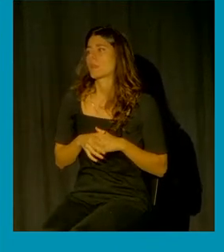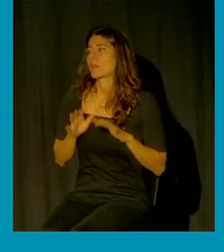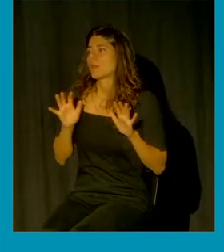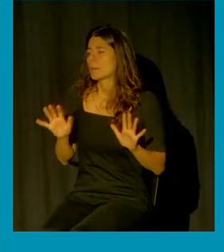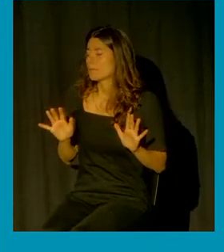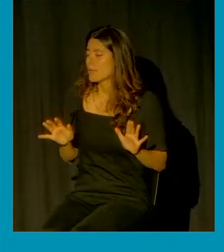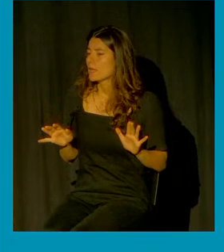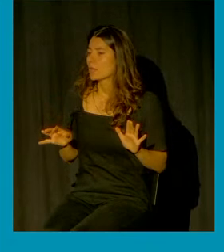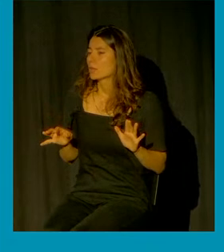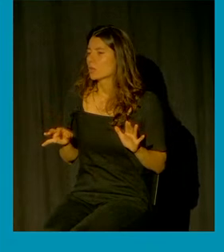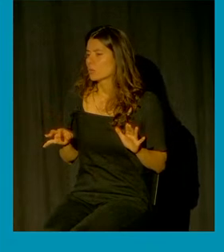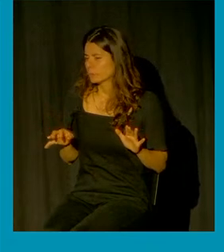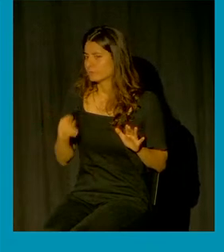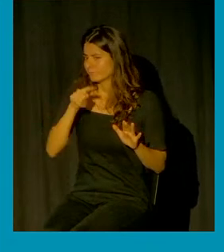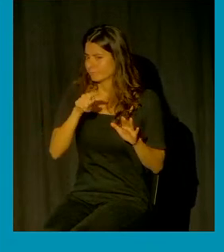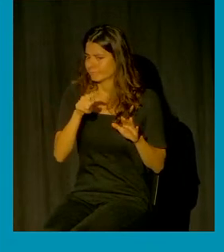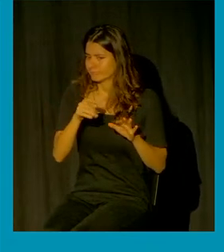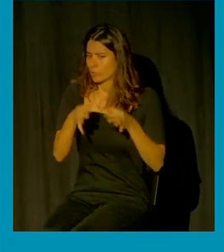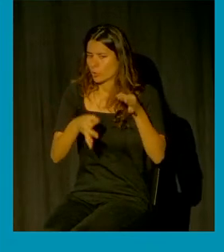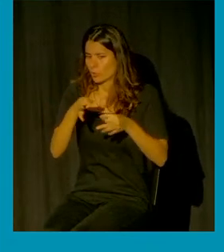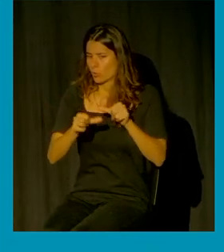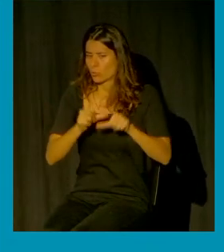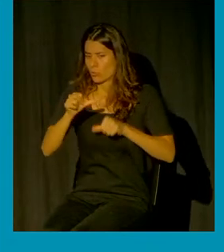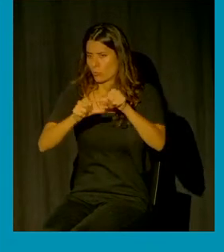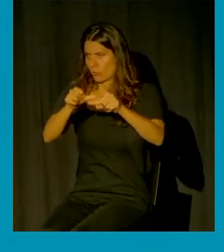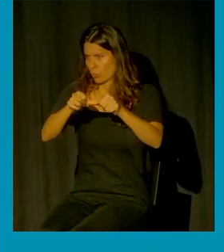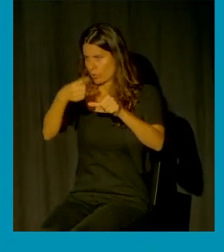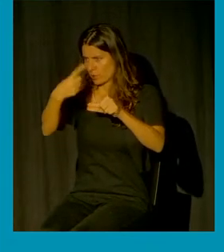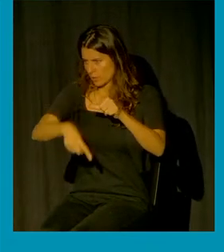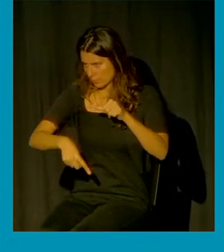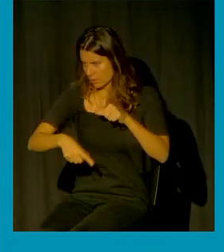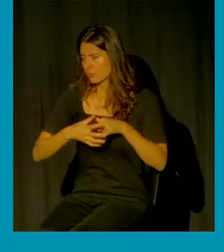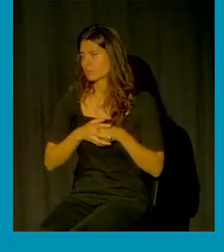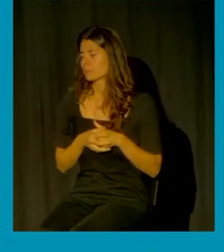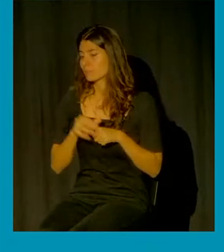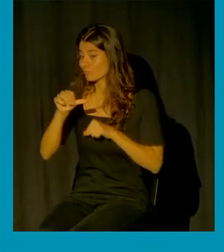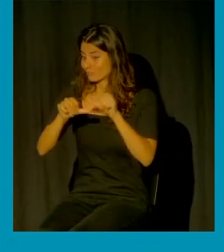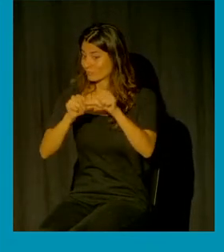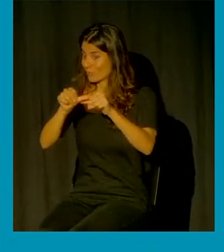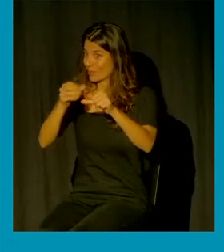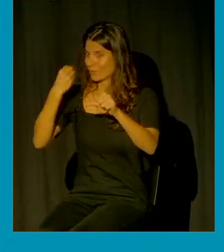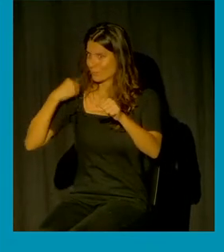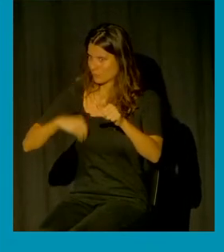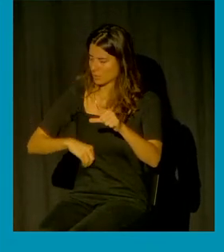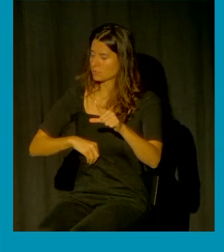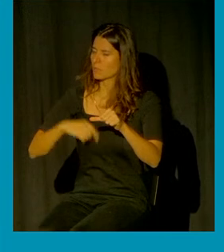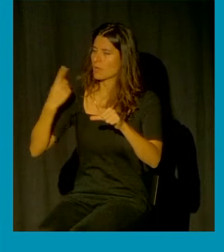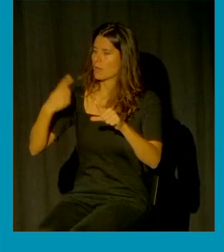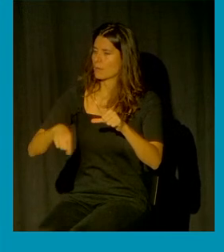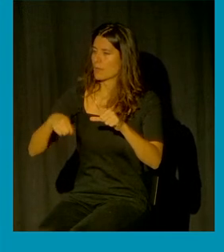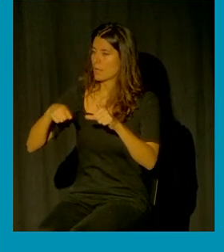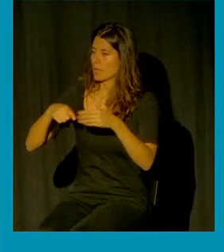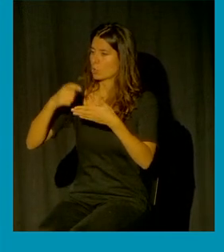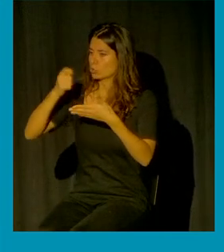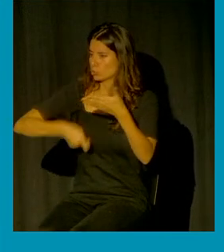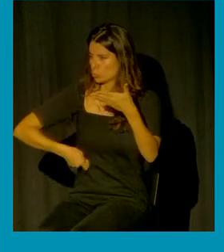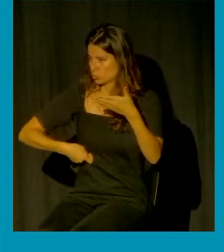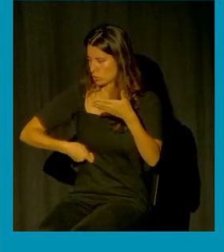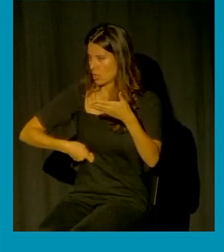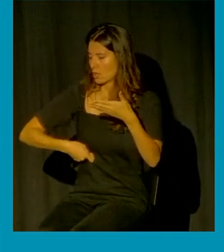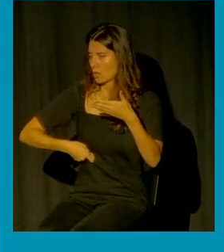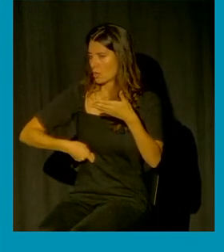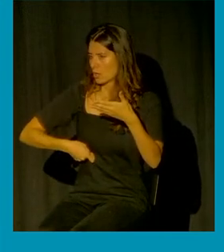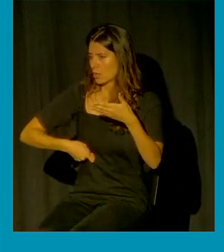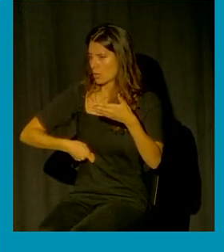i dins del procés de Pozo Blanco va haver-hi una disjuntiva important pel jutge que va haver de sentenciar aquells fets i m